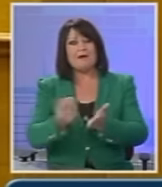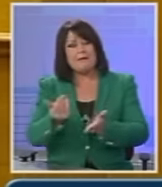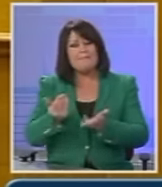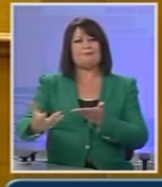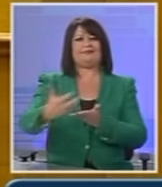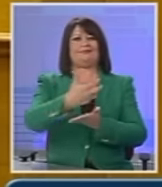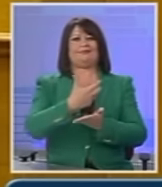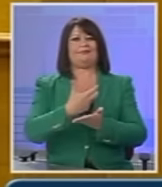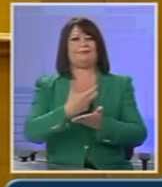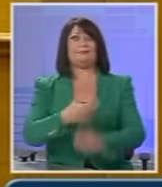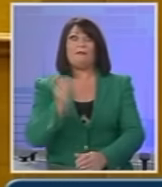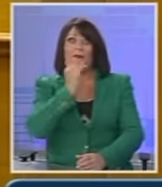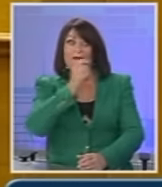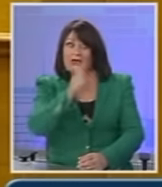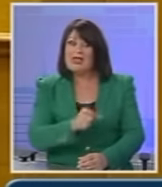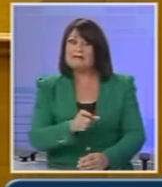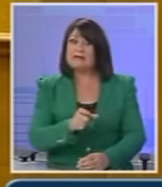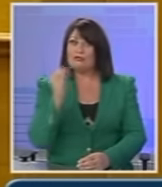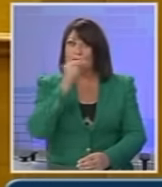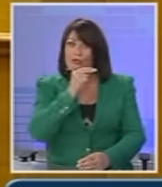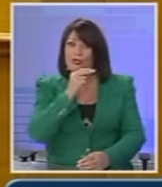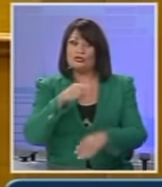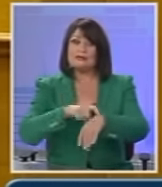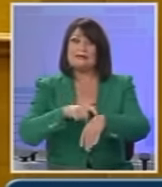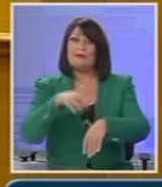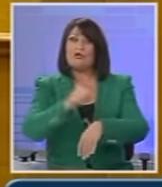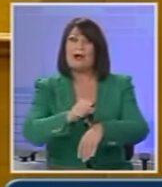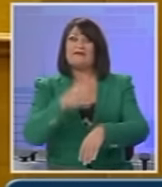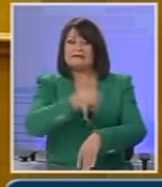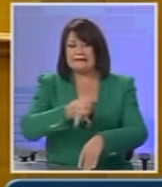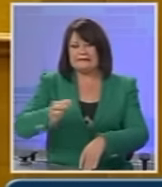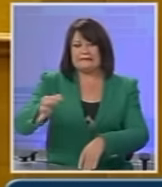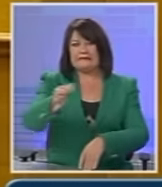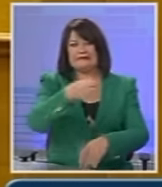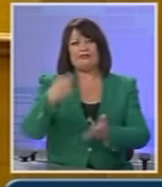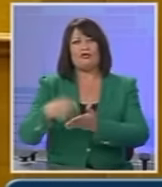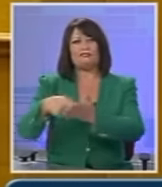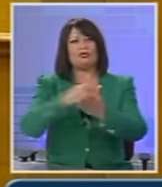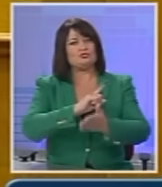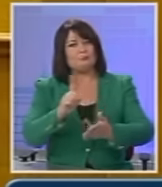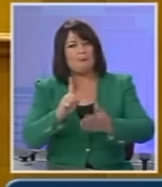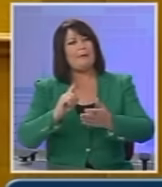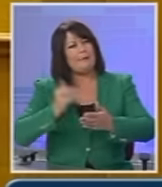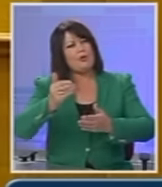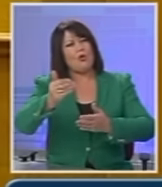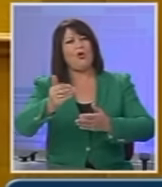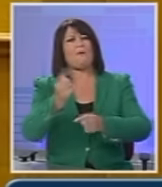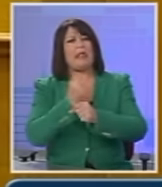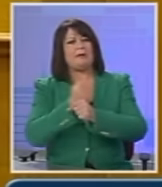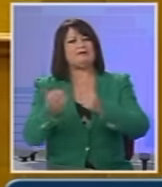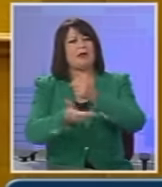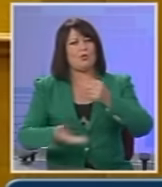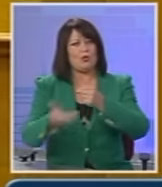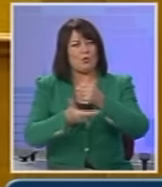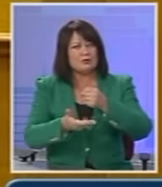Βιαστήκατε για να προλάβετε τους νέους φόρους στα νησιά μας, στους αγρότες, στους επαγγελματίες